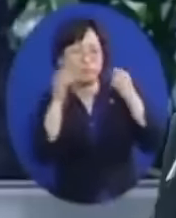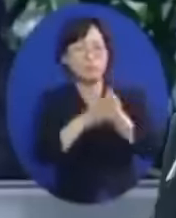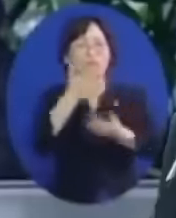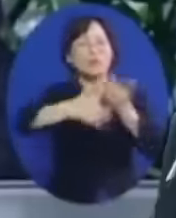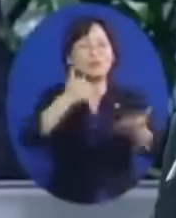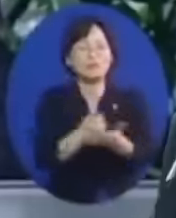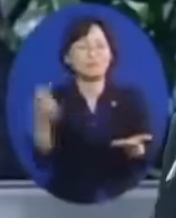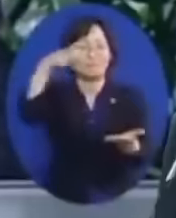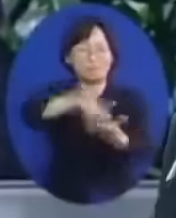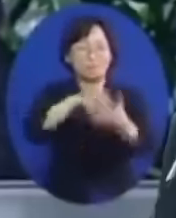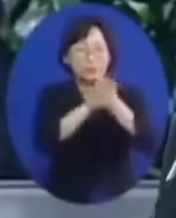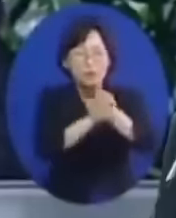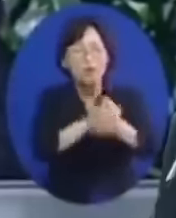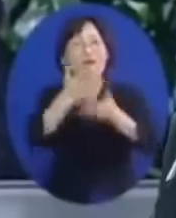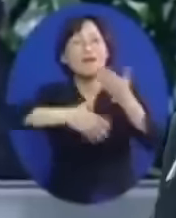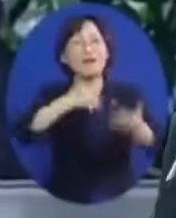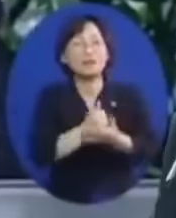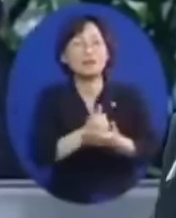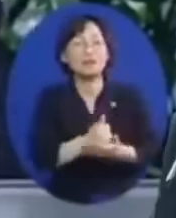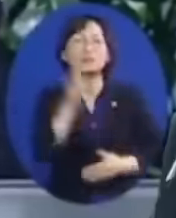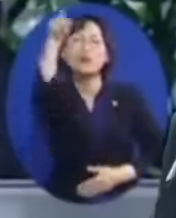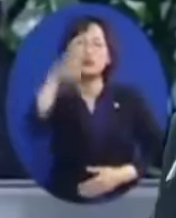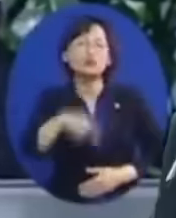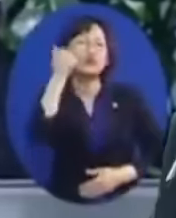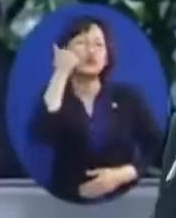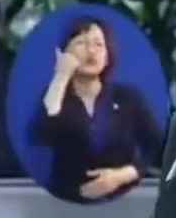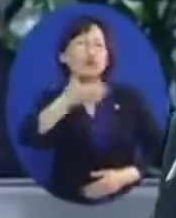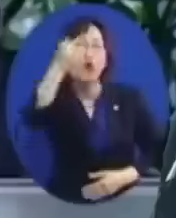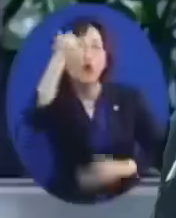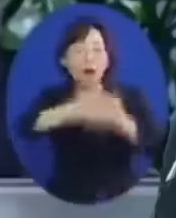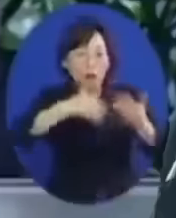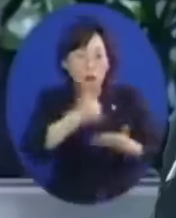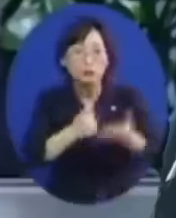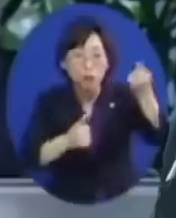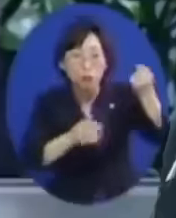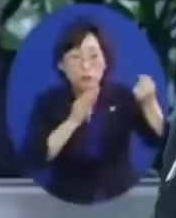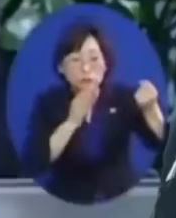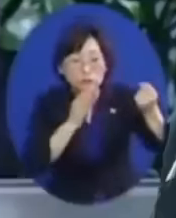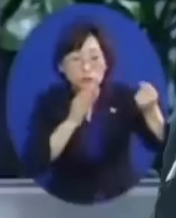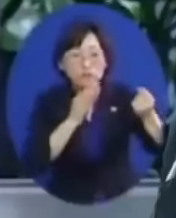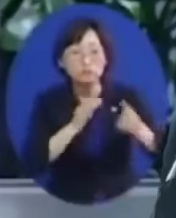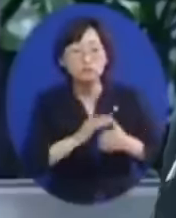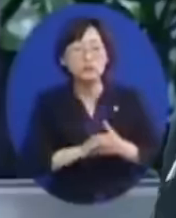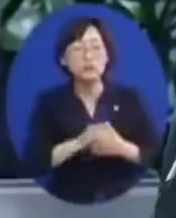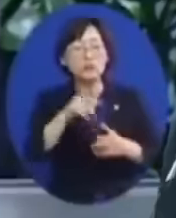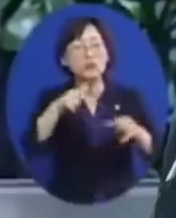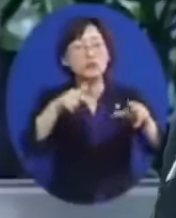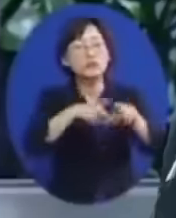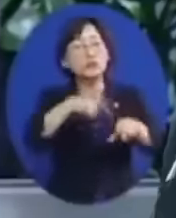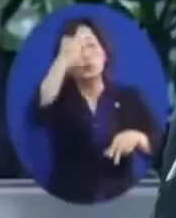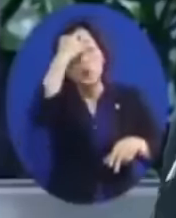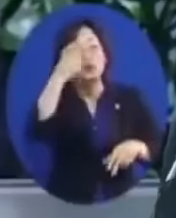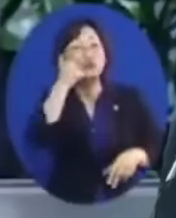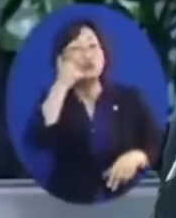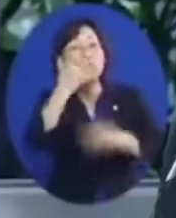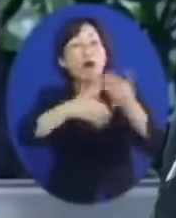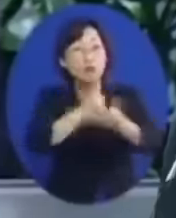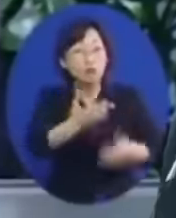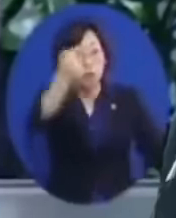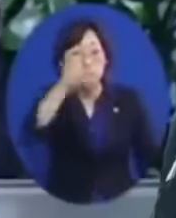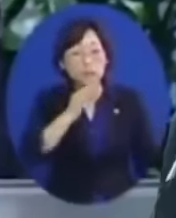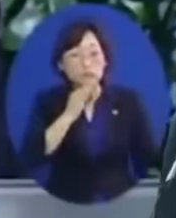하나님께 엎드려 기도했습니다. 하나님, 천지는 누구 겁니까? 하나님 것이지요. 기독교는 누구의 것입니까? 하나님